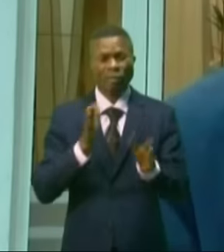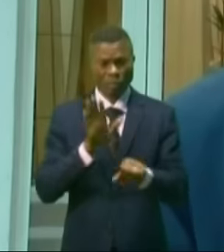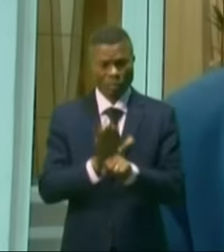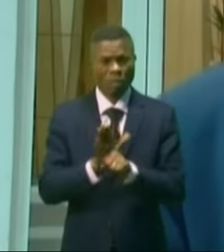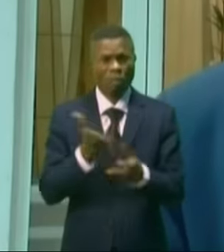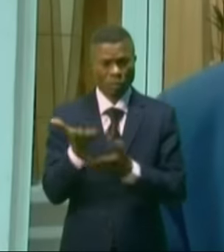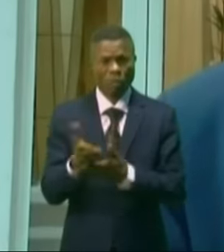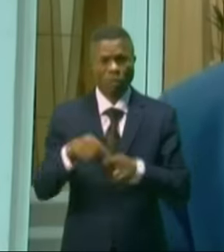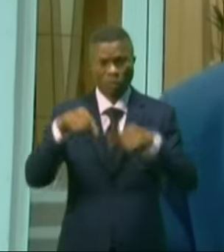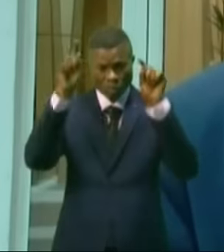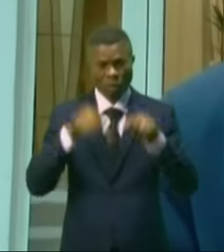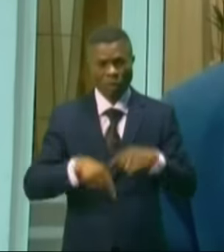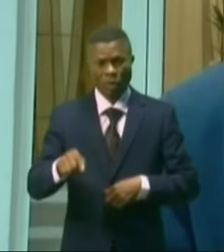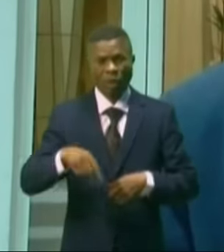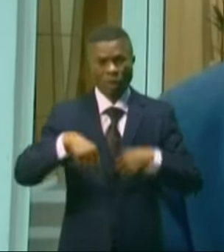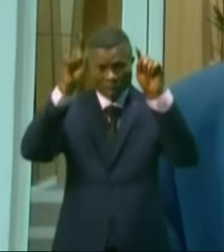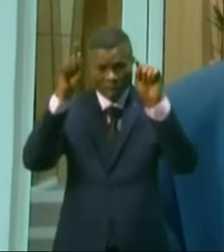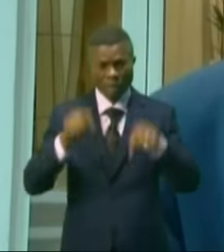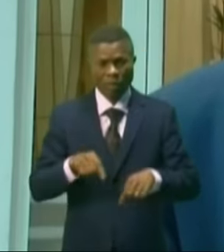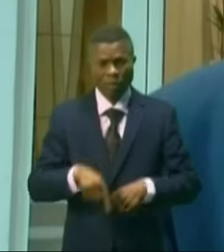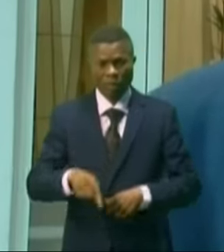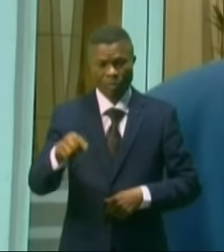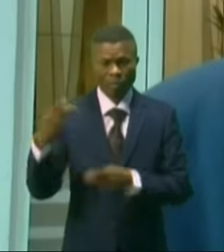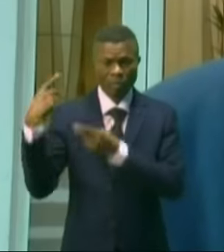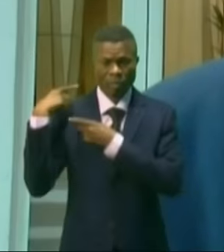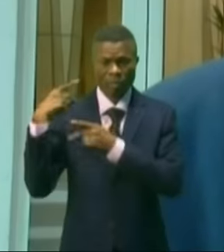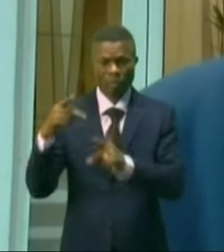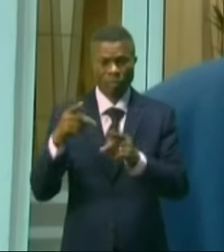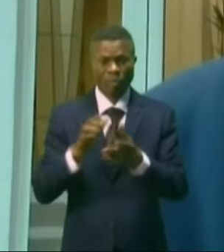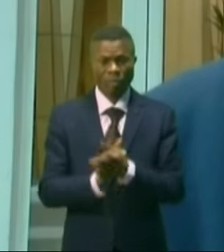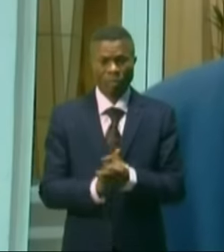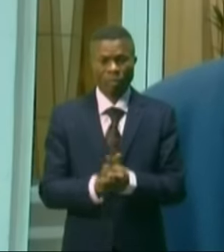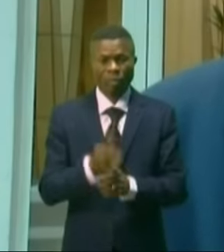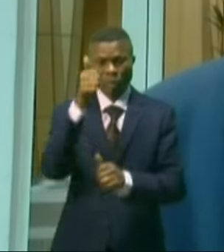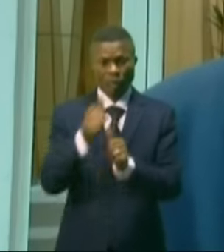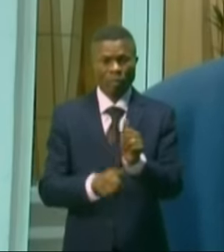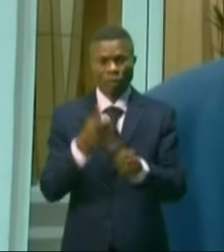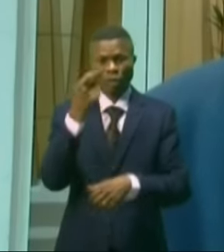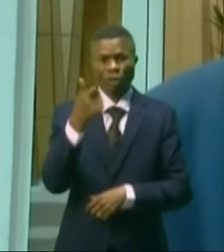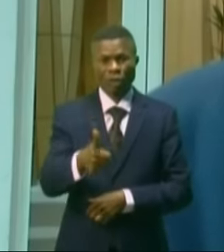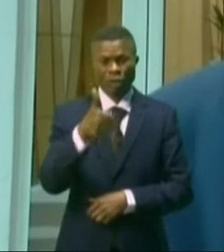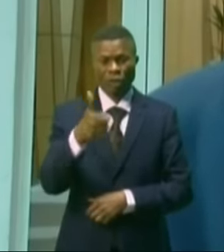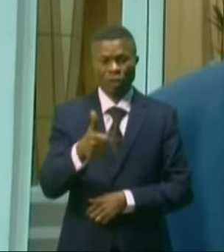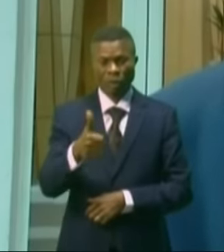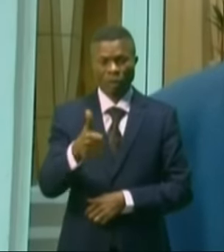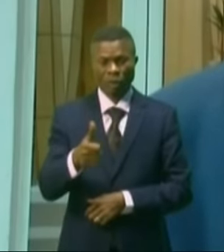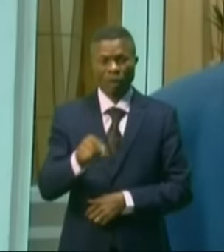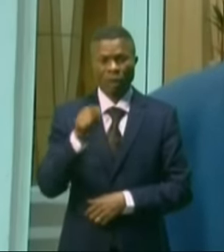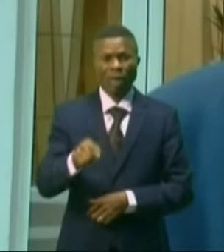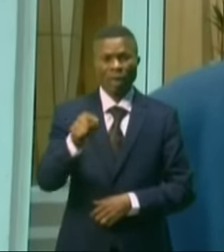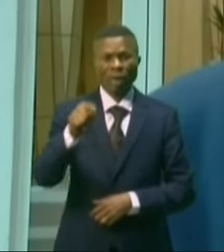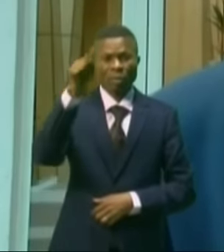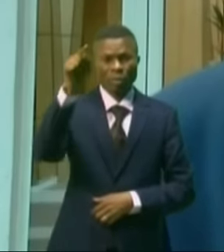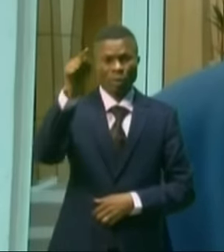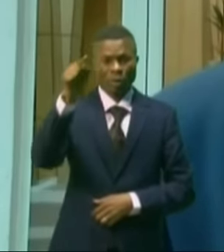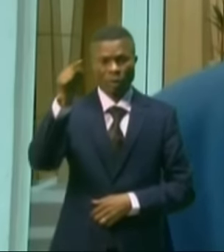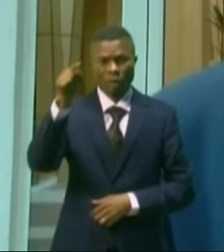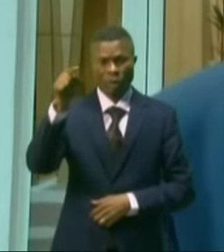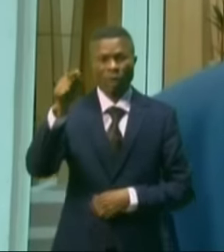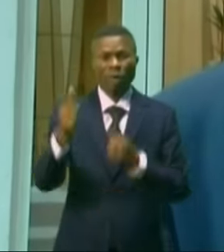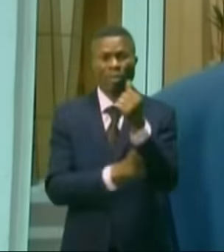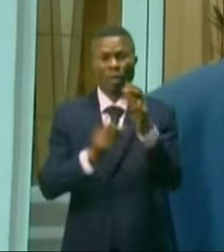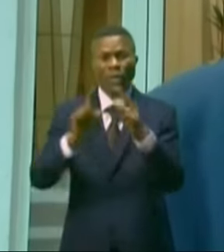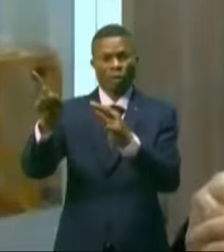ici. Cette année, depuis le début de cette année, il y a presque 1 million de nouveaux